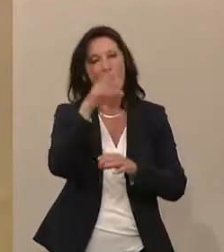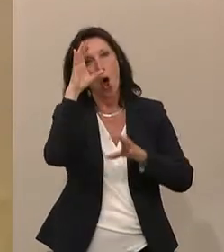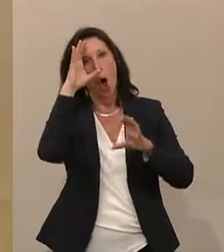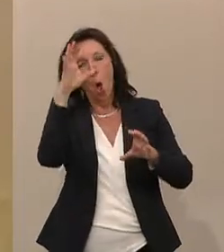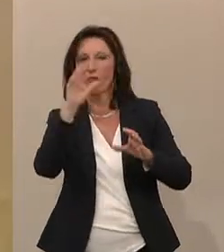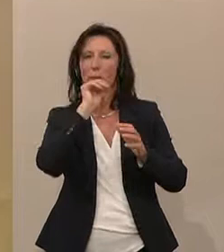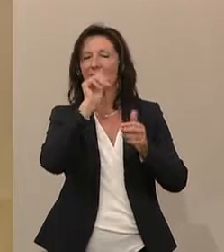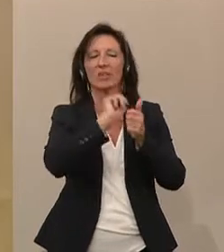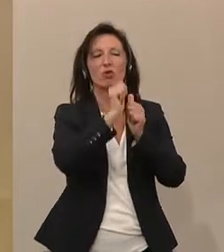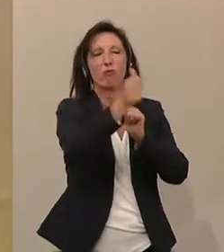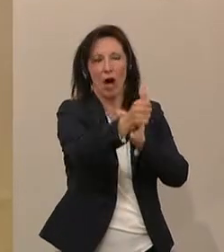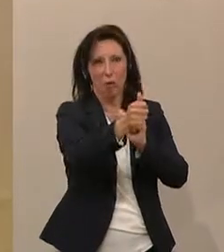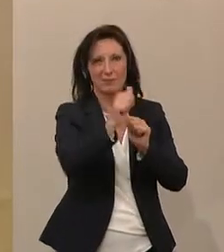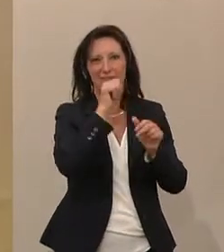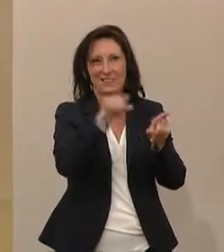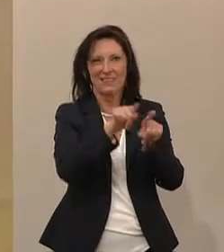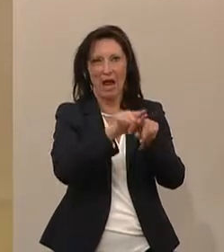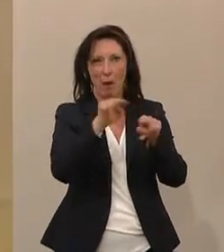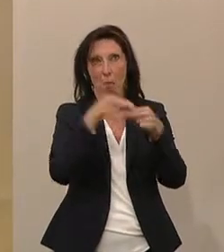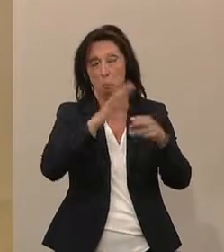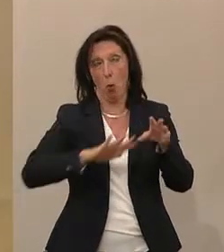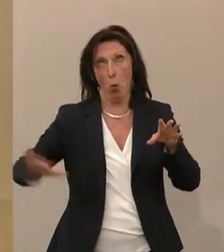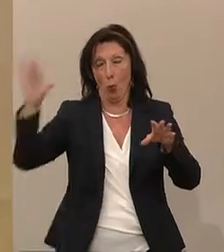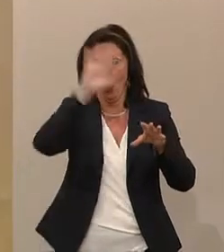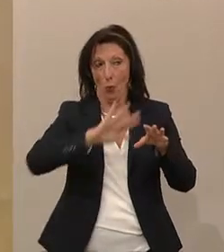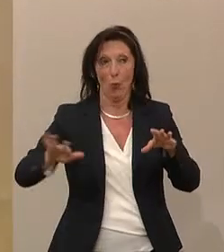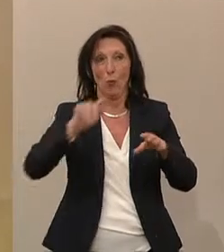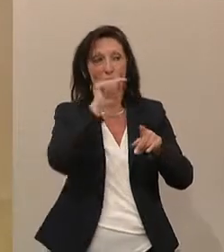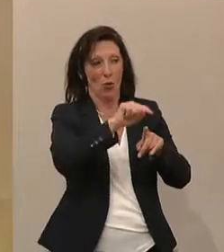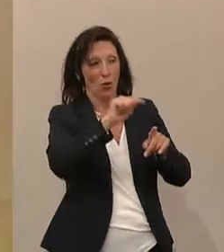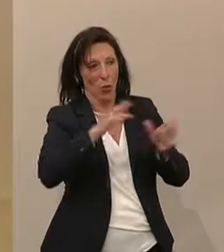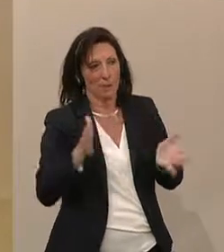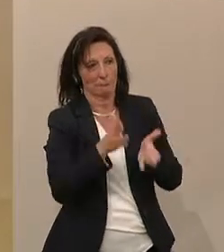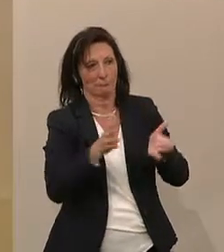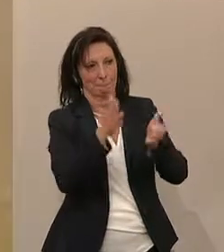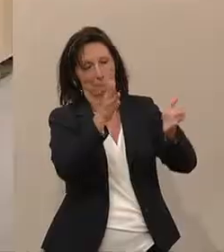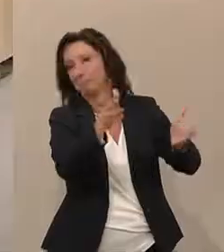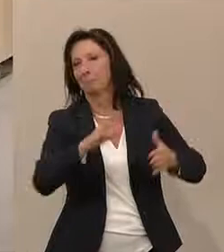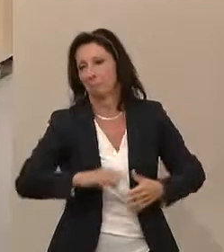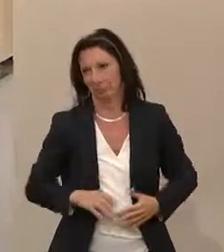wie auf Bundesebene, wo ich diese ÖVP in den nächsten 5 Jahren das Leben ein bisschen versüßen werde.